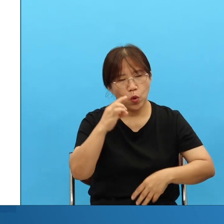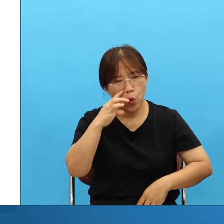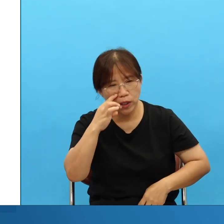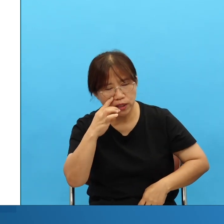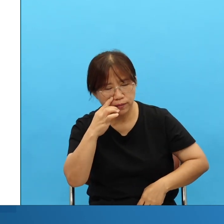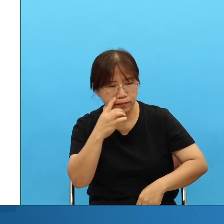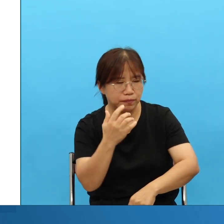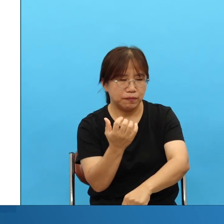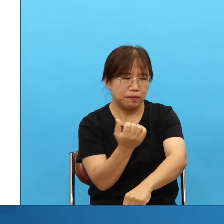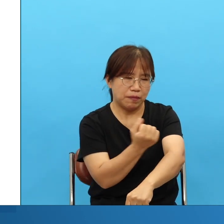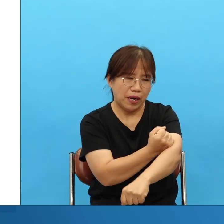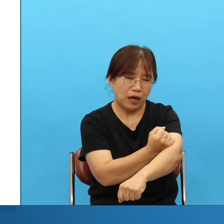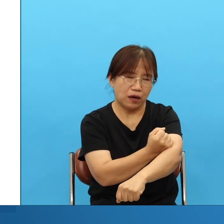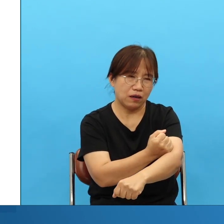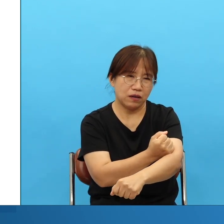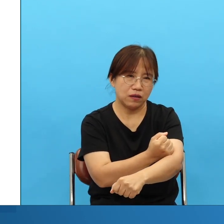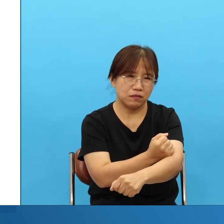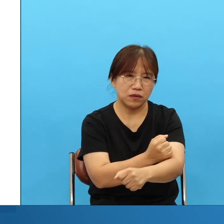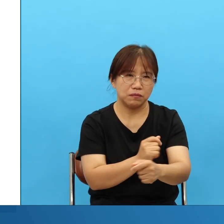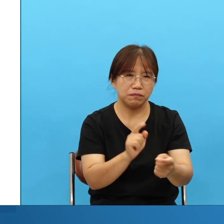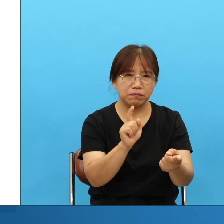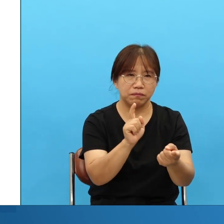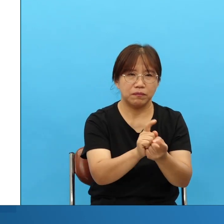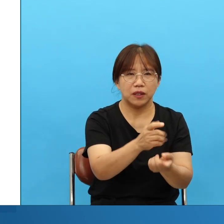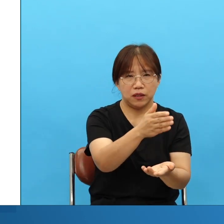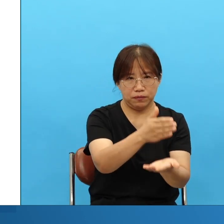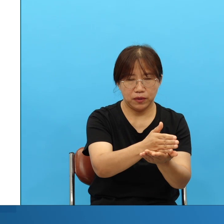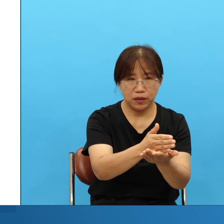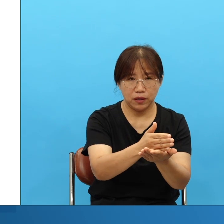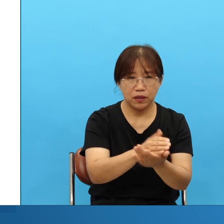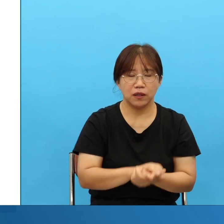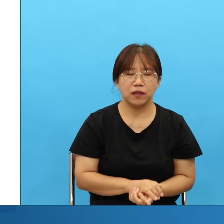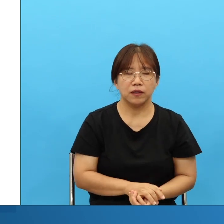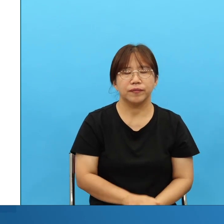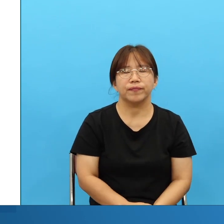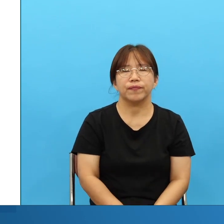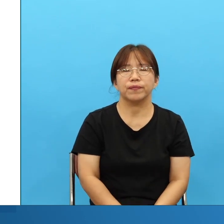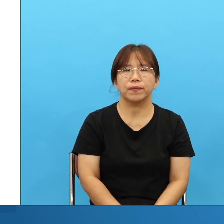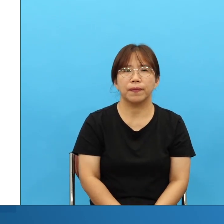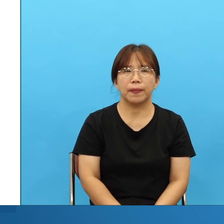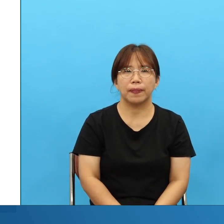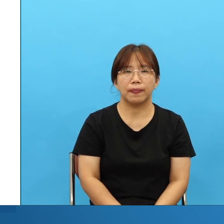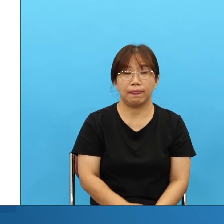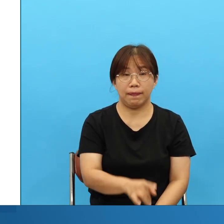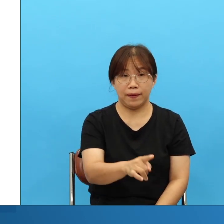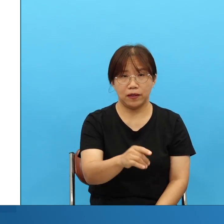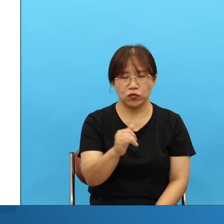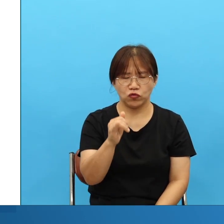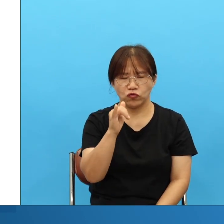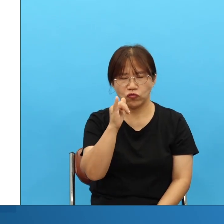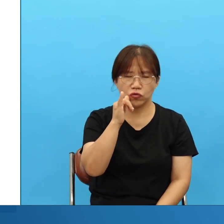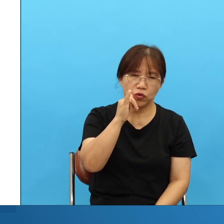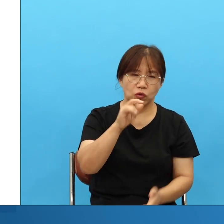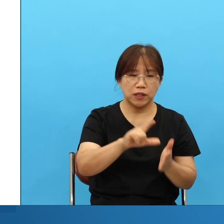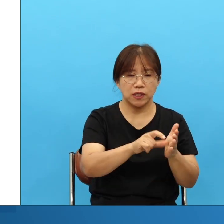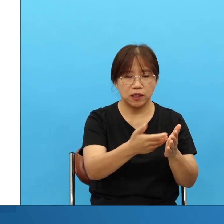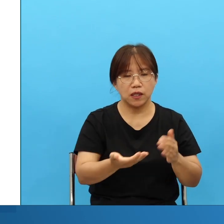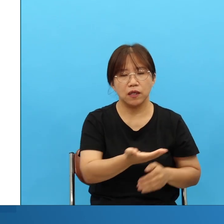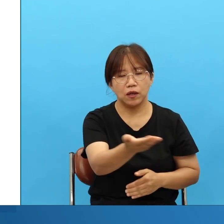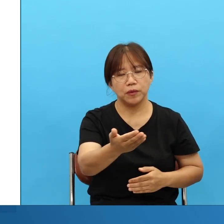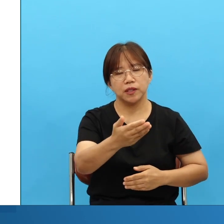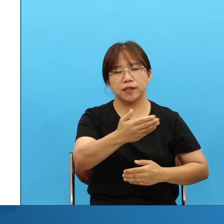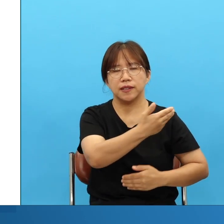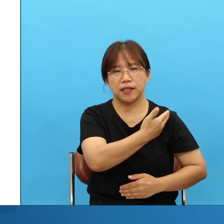겁니다. 여러분에게 이걸 드리는 것은 안 하는 정도가 아니고 이걸 가지고 중독 시대에 여러분이 제자로